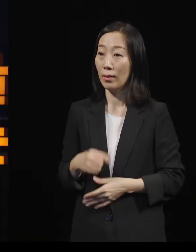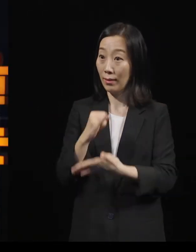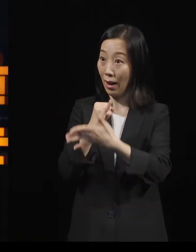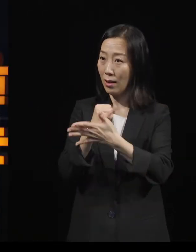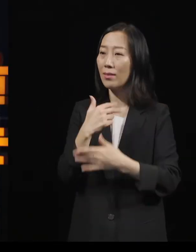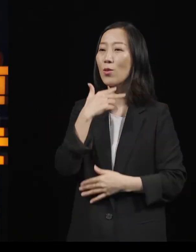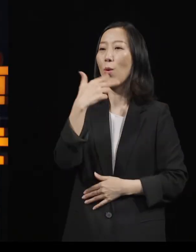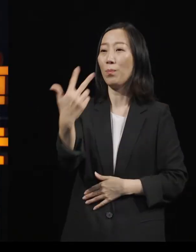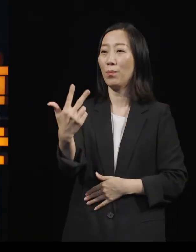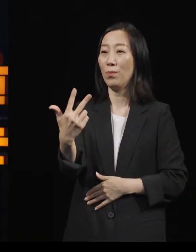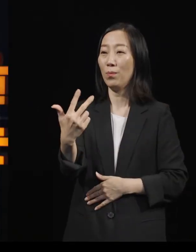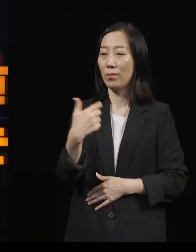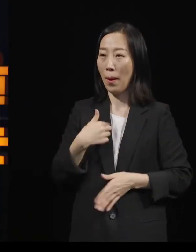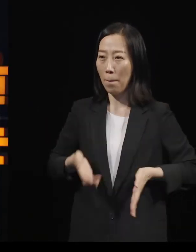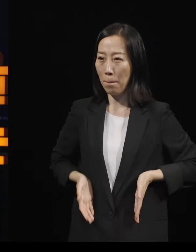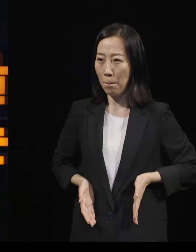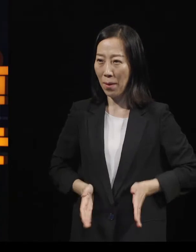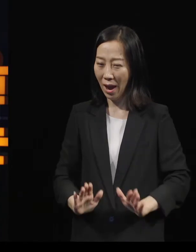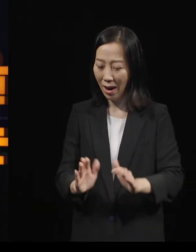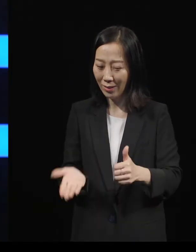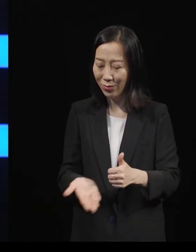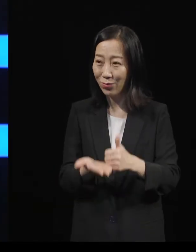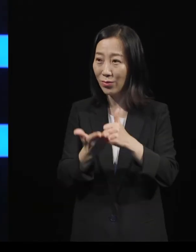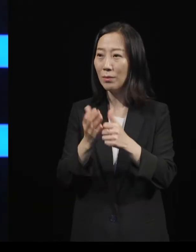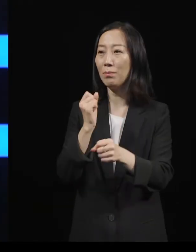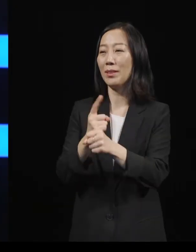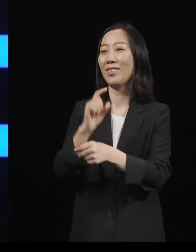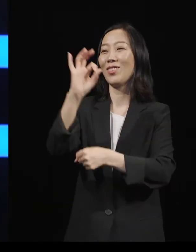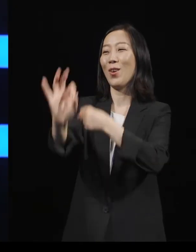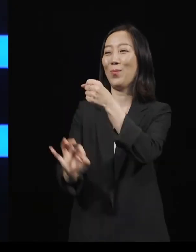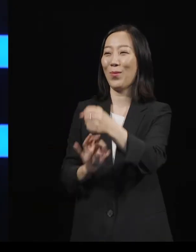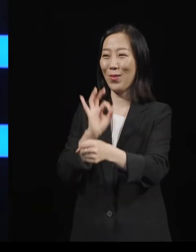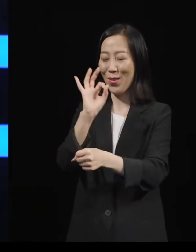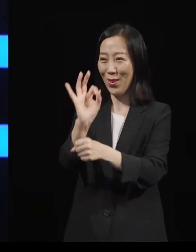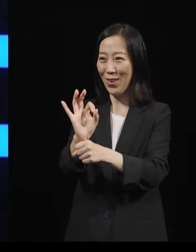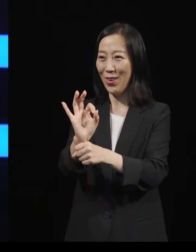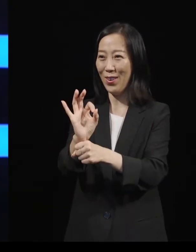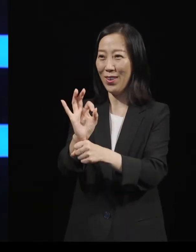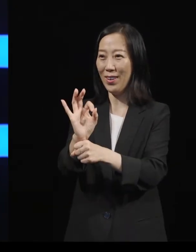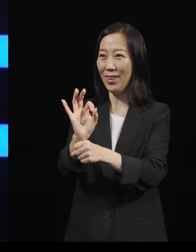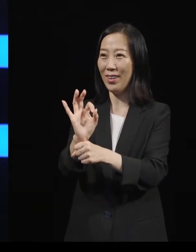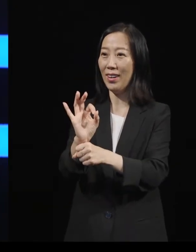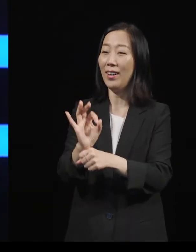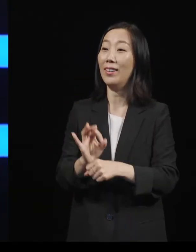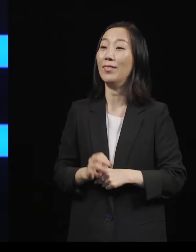8살이 되었으니 제가 아이를 만나게 된 지도 벌써 7년이 넘었습니다.